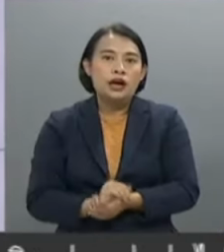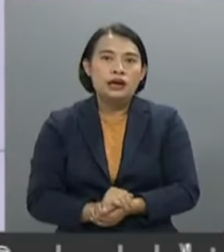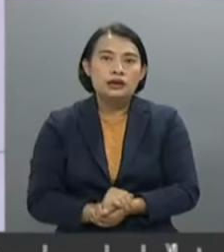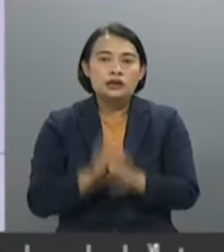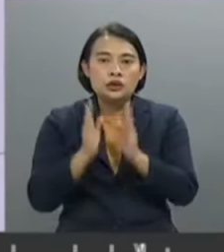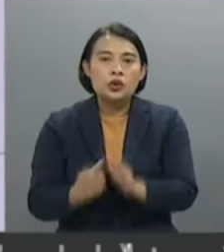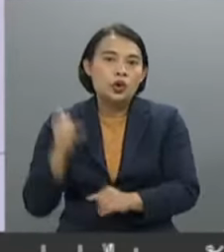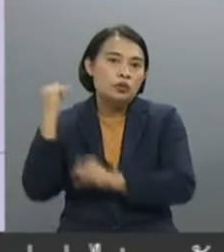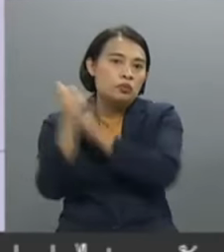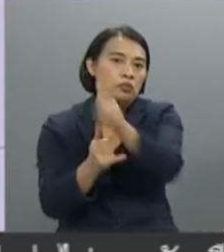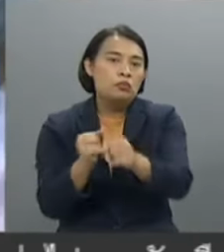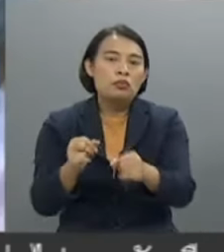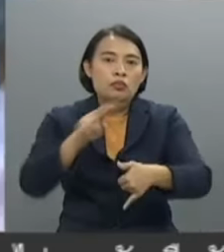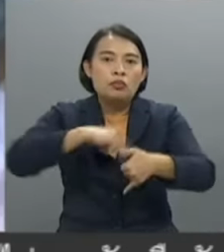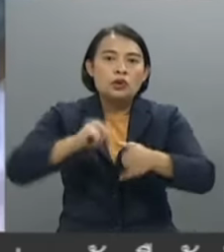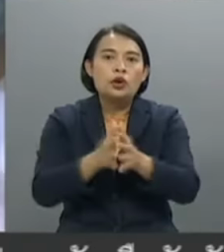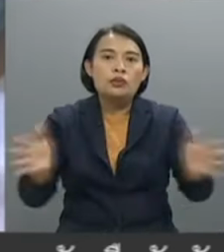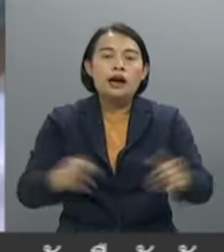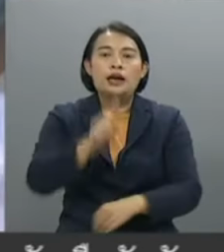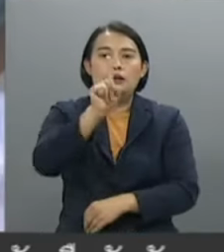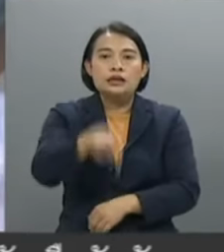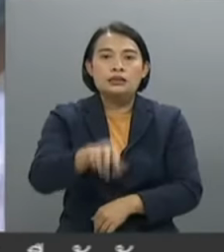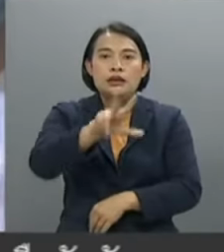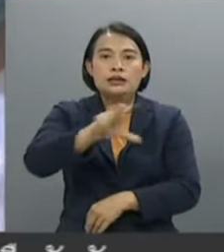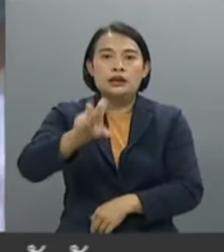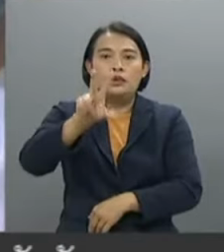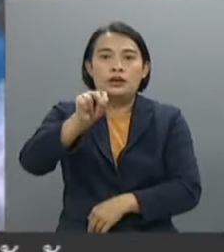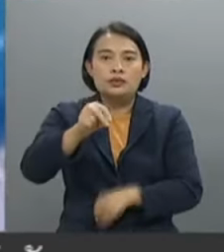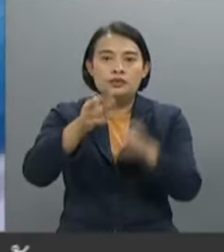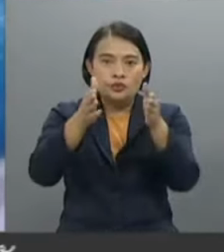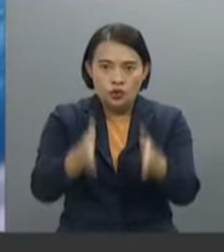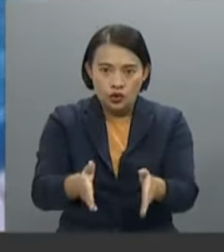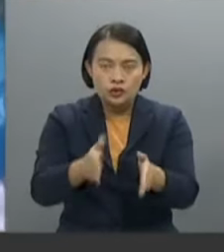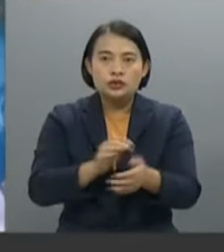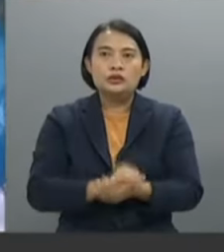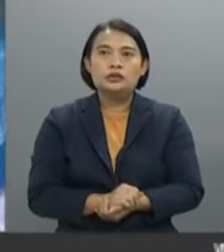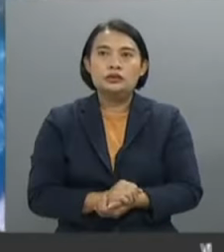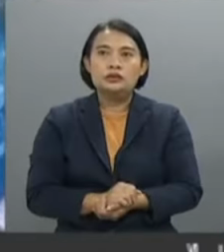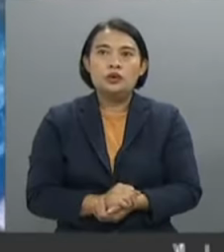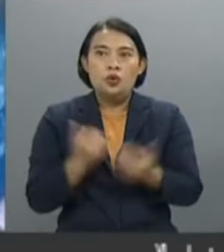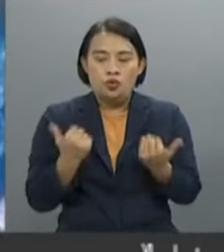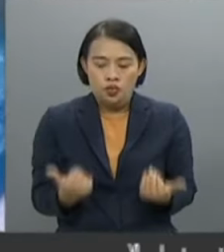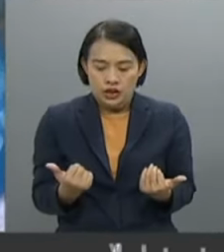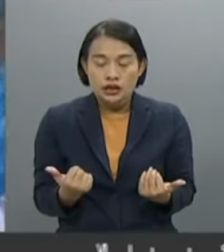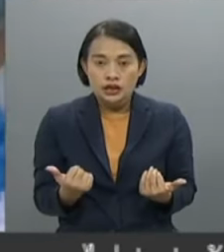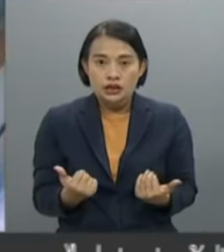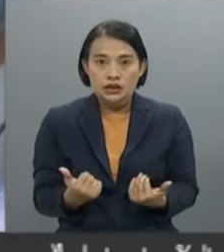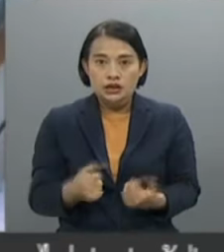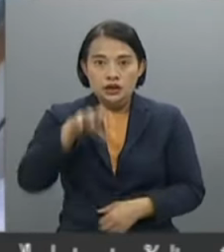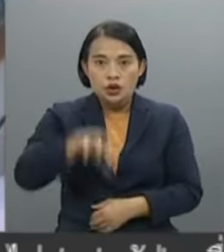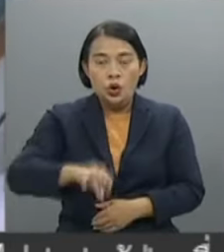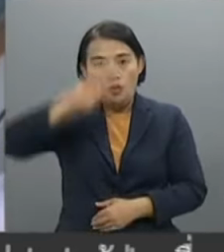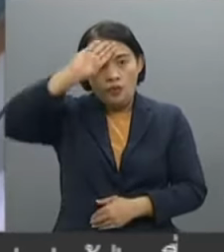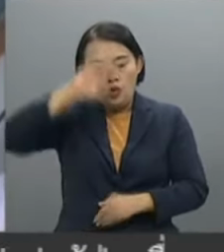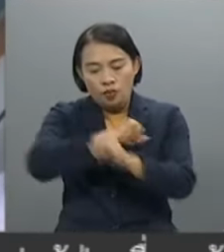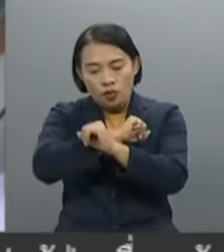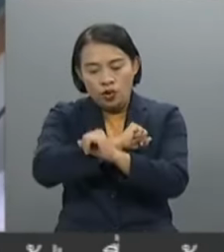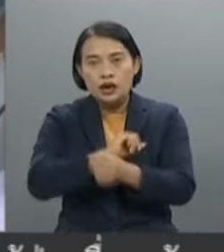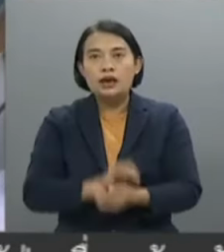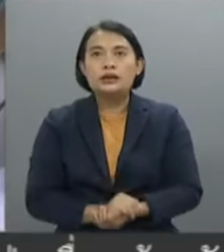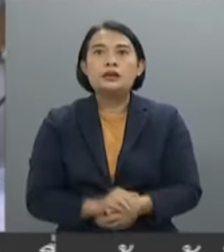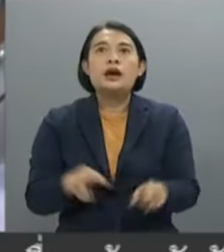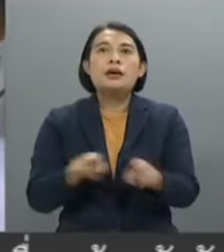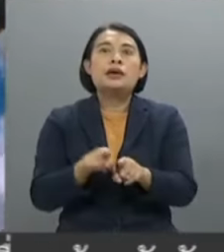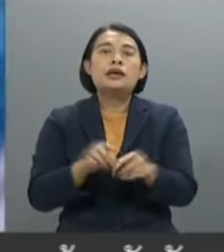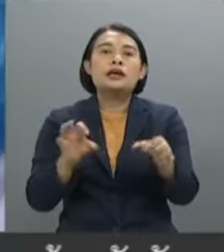น 1,330 คนค่ะส่วนการตรวจวันนี้กรมควบคุมโรคยังคงใช้รูปแบบการตรวจแบบหาเชื้อจากโพรงจมูกโ